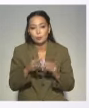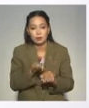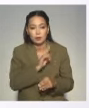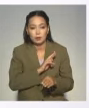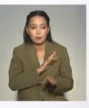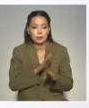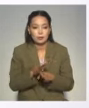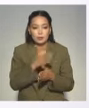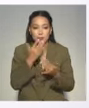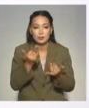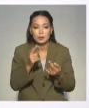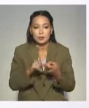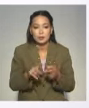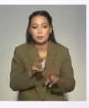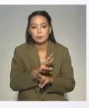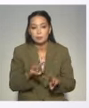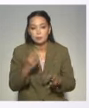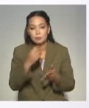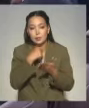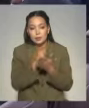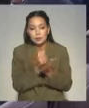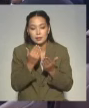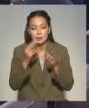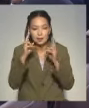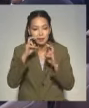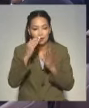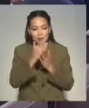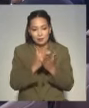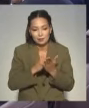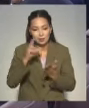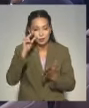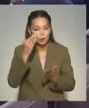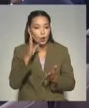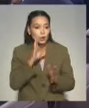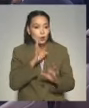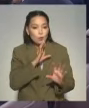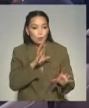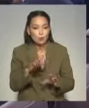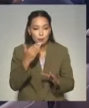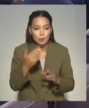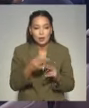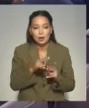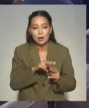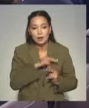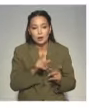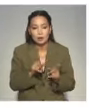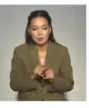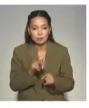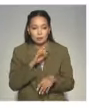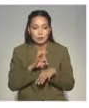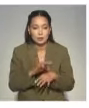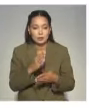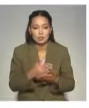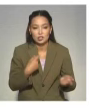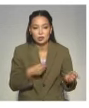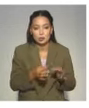орындалмауда. Осыған байланысты министрлік бекітілген кестеге сәйкес келетін суды қамтамасыз ету бойынша контрсеріктестермен жұмыс жүргізуде. Жамбыл